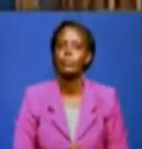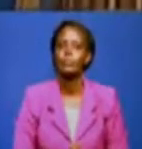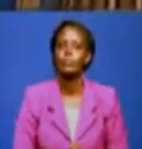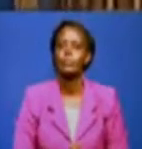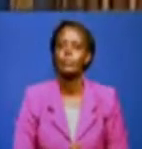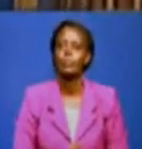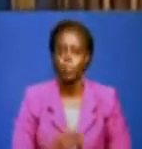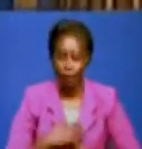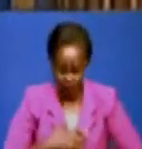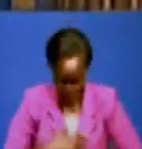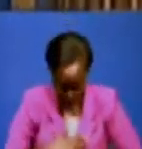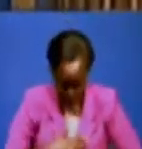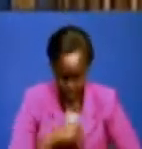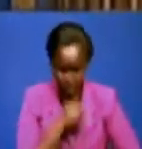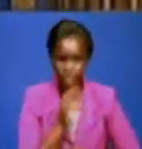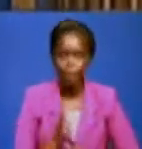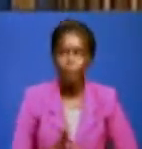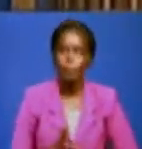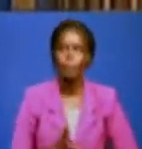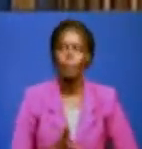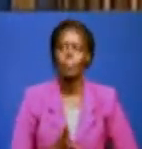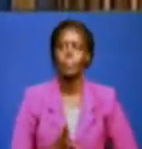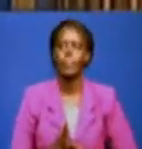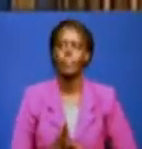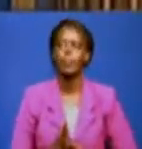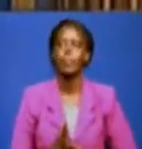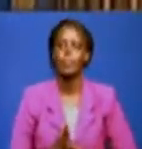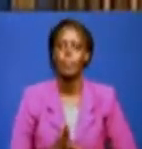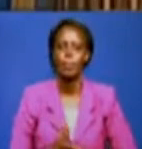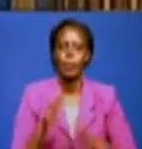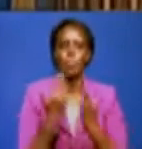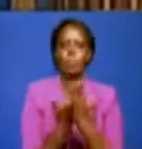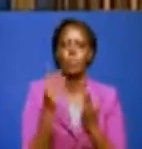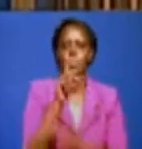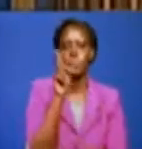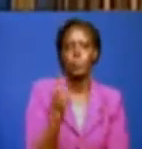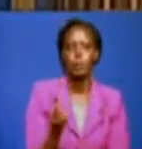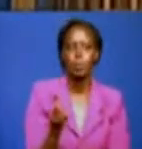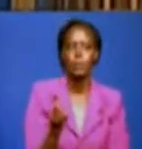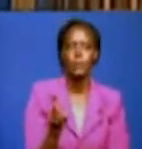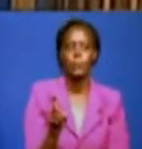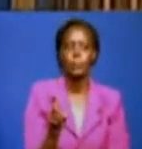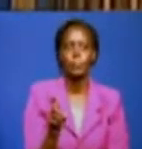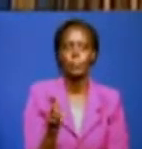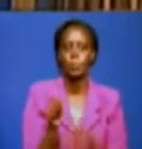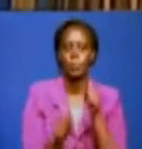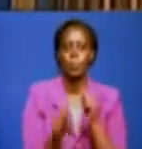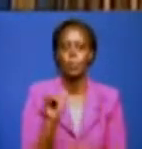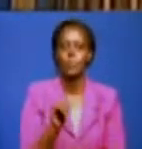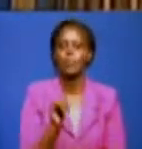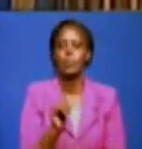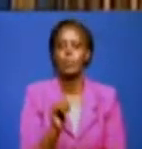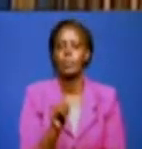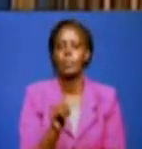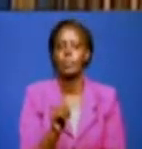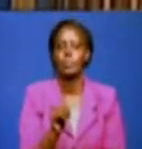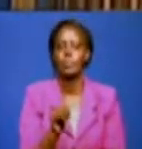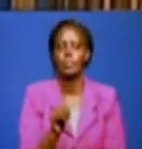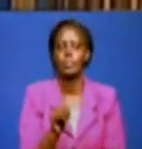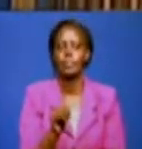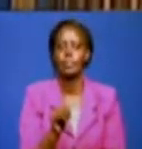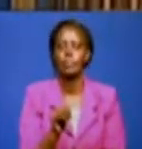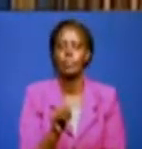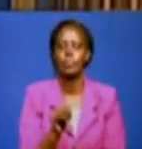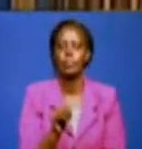Honorable senators, I now wish to propose the question, which is that